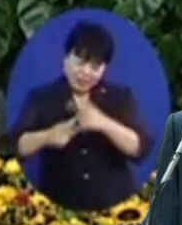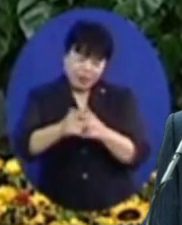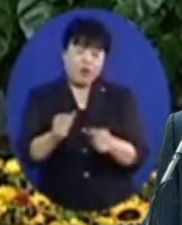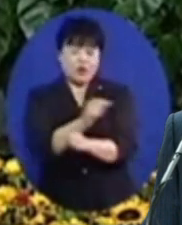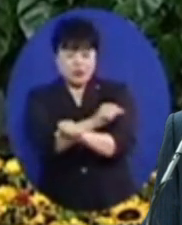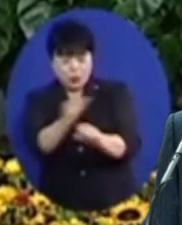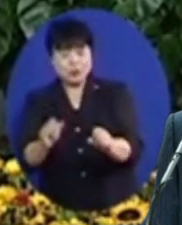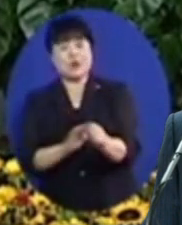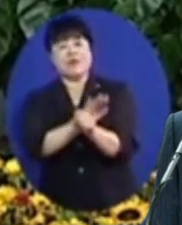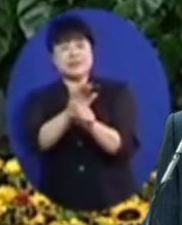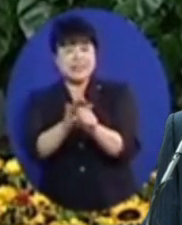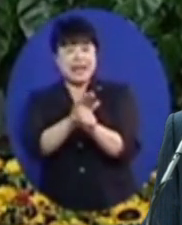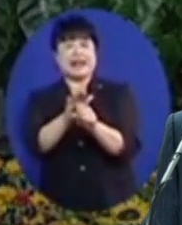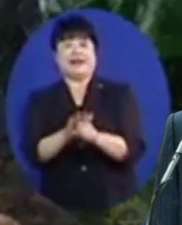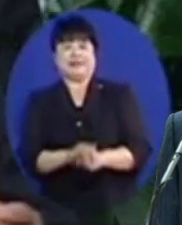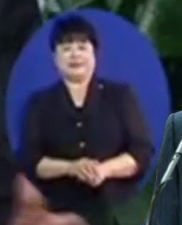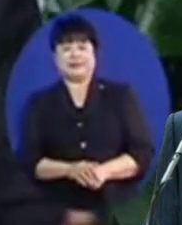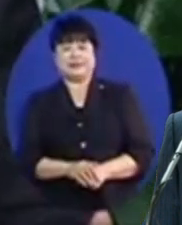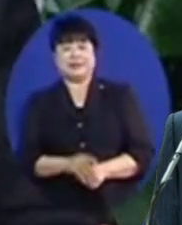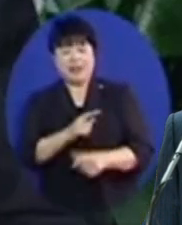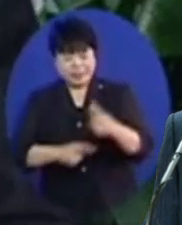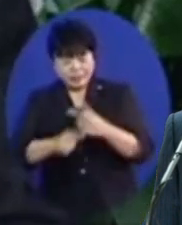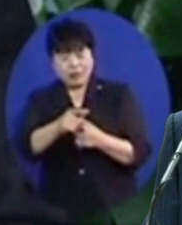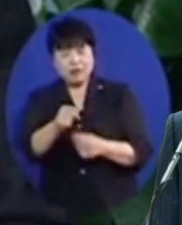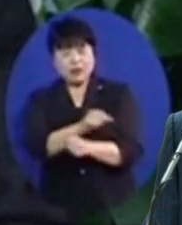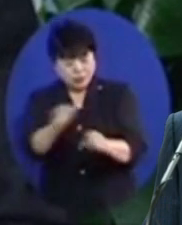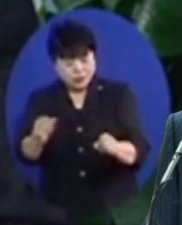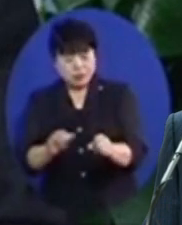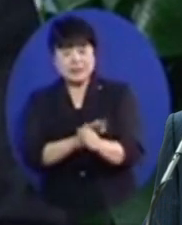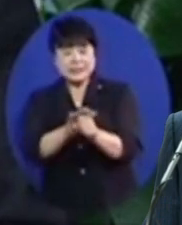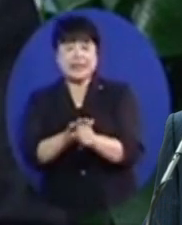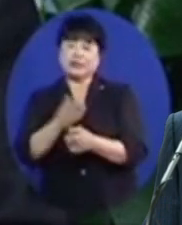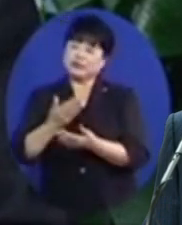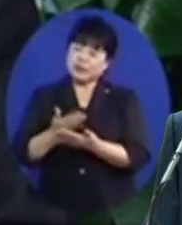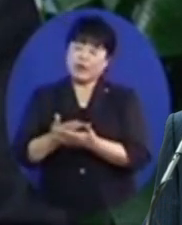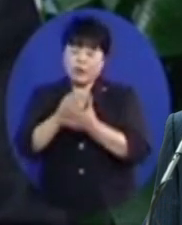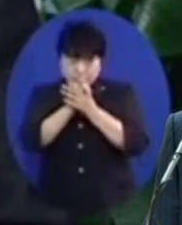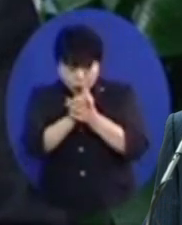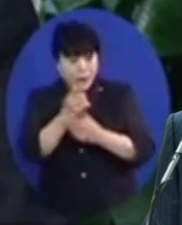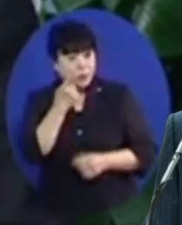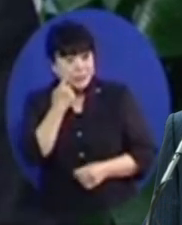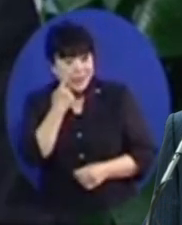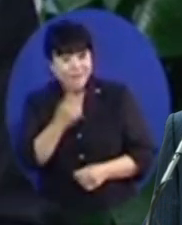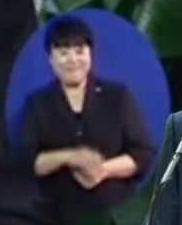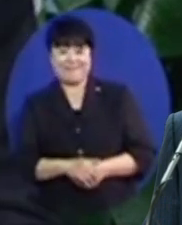용서하고 더 사랑하고 더 용서하고 더 사랑하게 해주시옵소서 그렇게 간구해야 되는 것입니다.